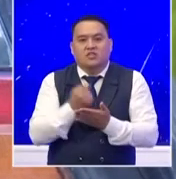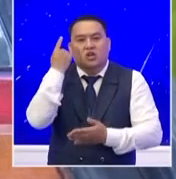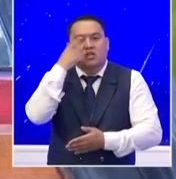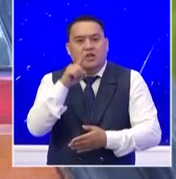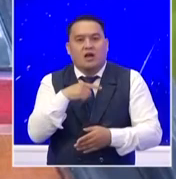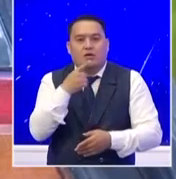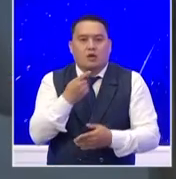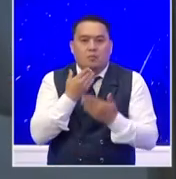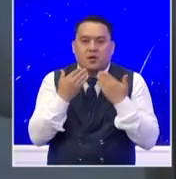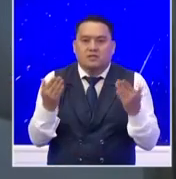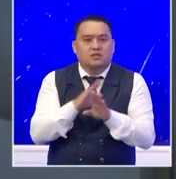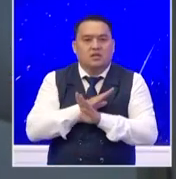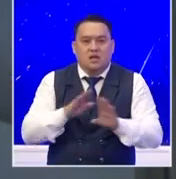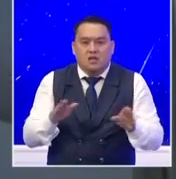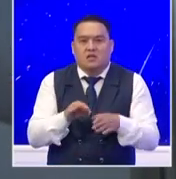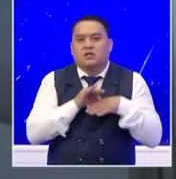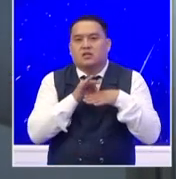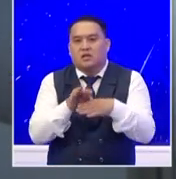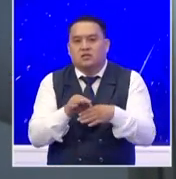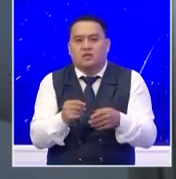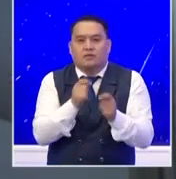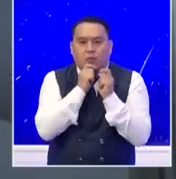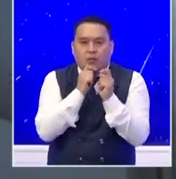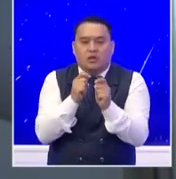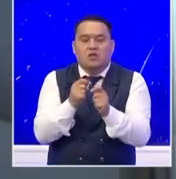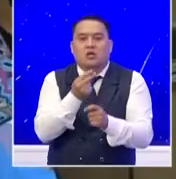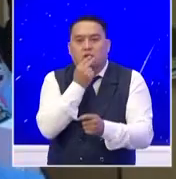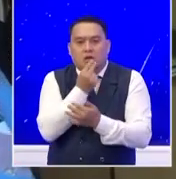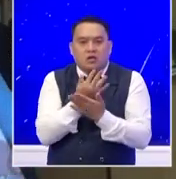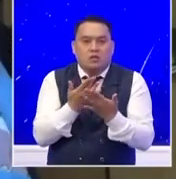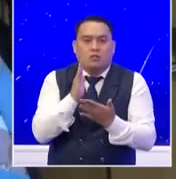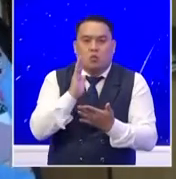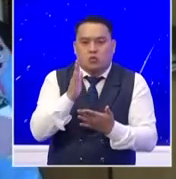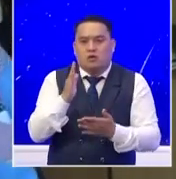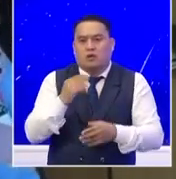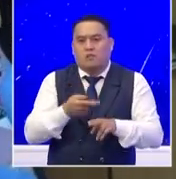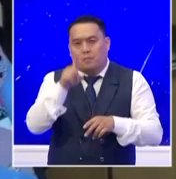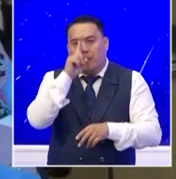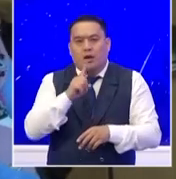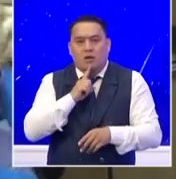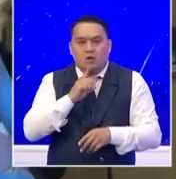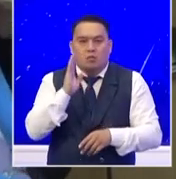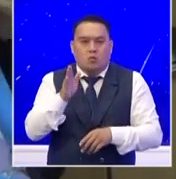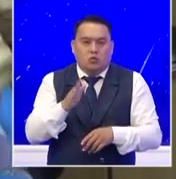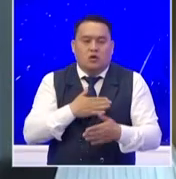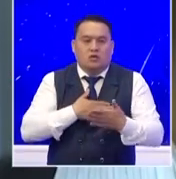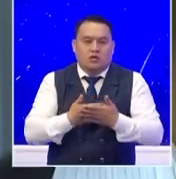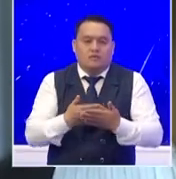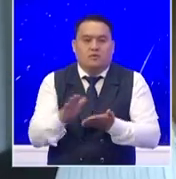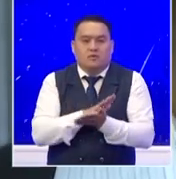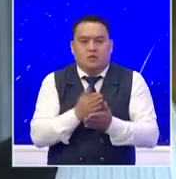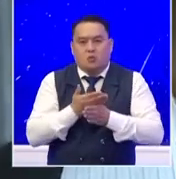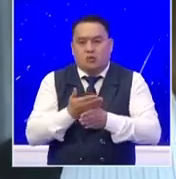инициаторы, это не последняя акция по доставке еды. Осуществлять эту деятельность в течение священного месяца Рамазан будет волонтерское